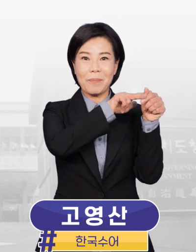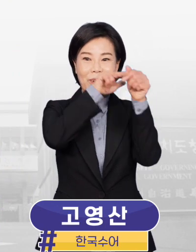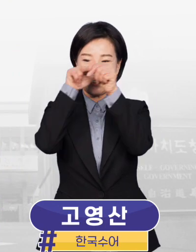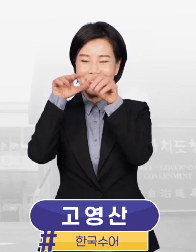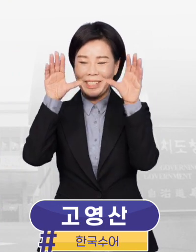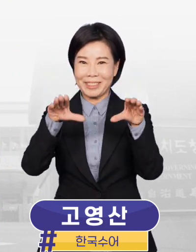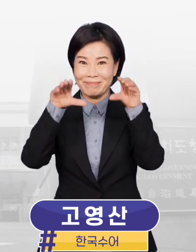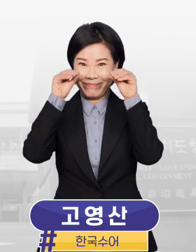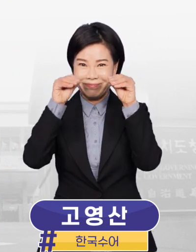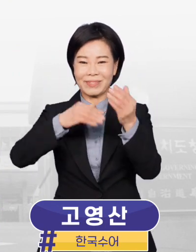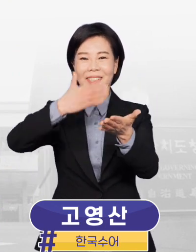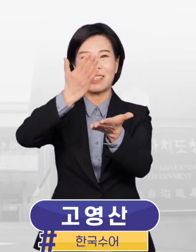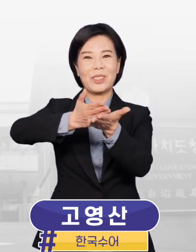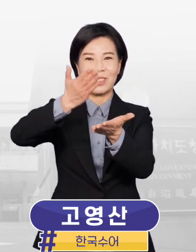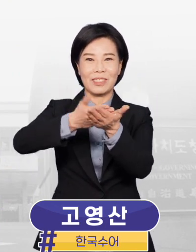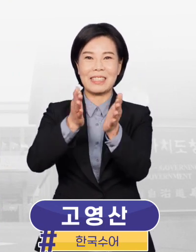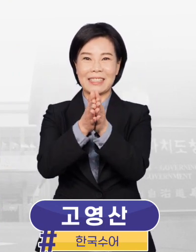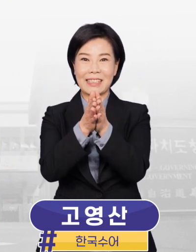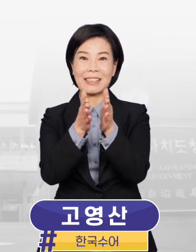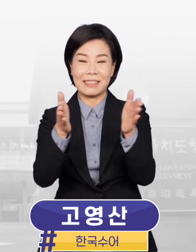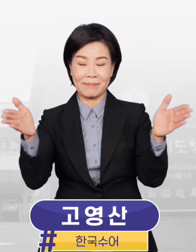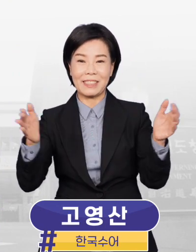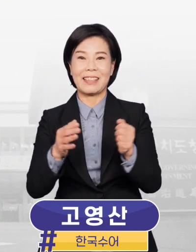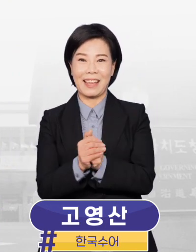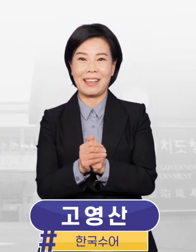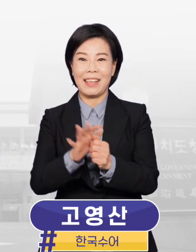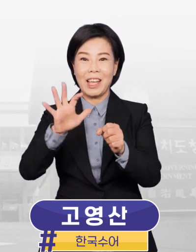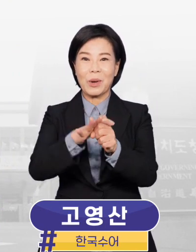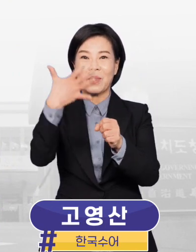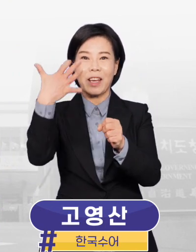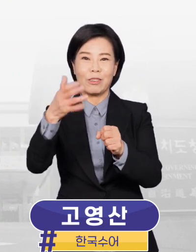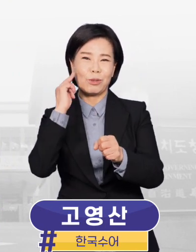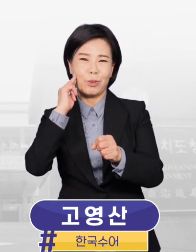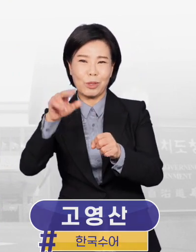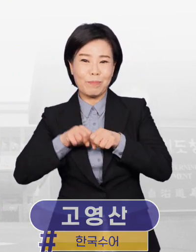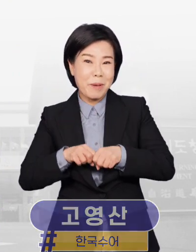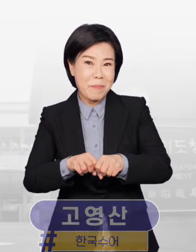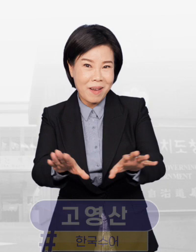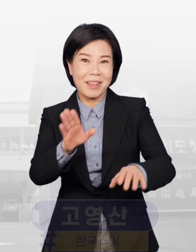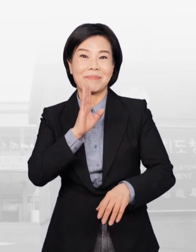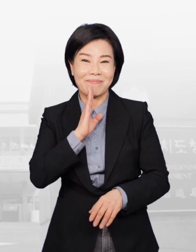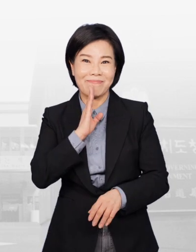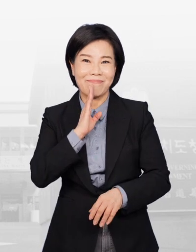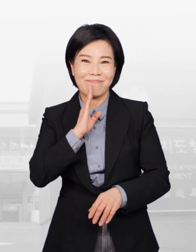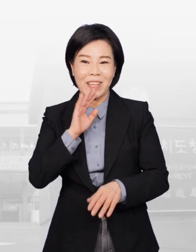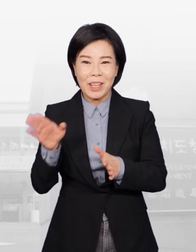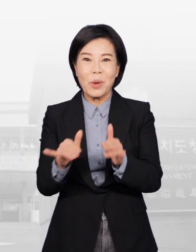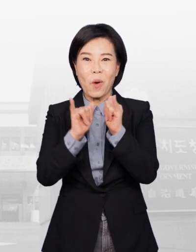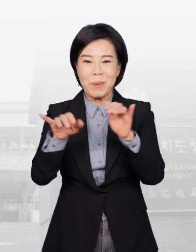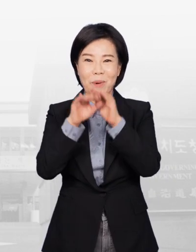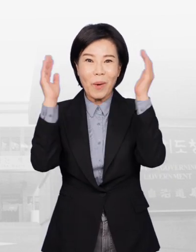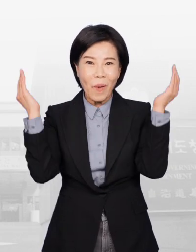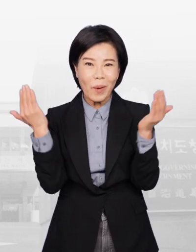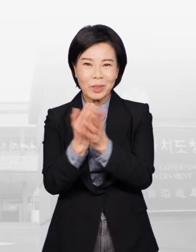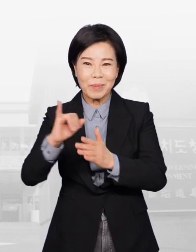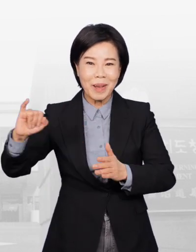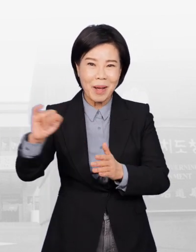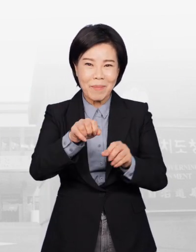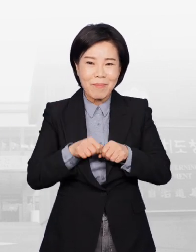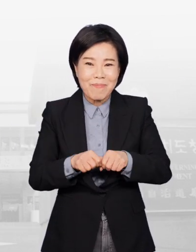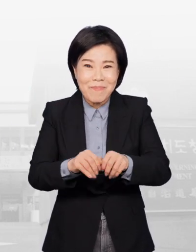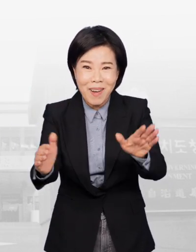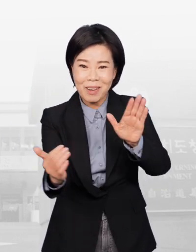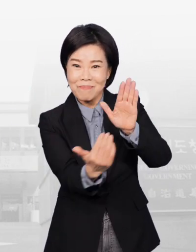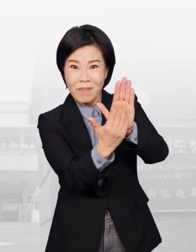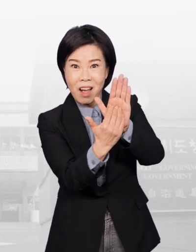제주의 모든 정보를 한눈에 몬땅뉴스의 이다은입니다. 코로나19 강세가 이어지고 있습니다. 이에 도민 모두